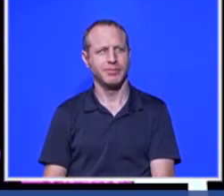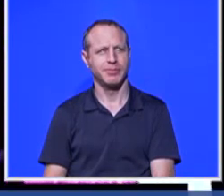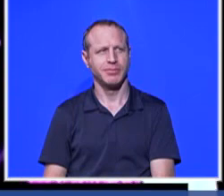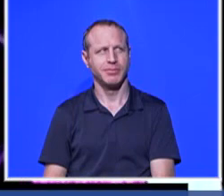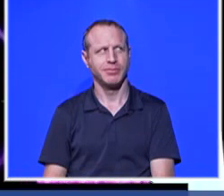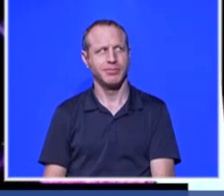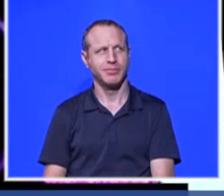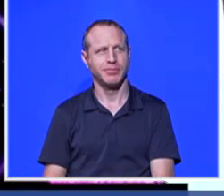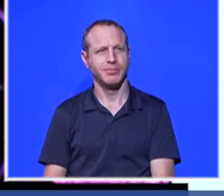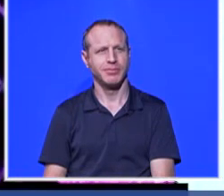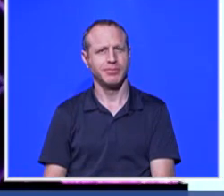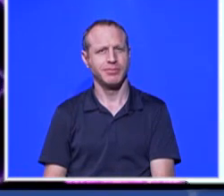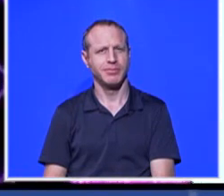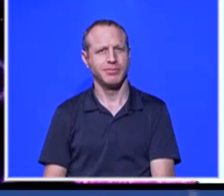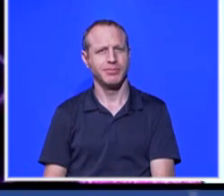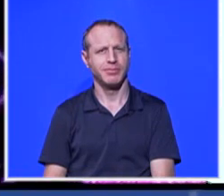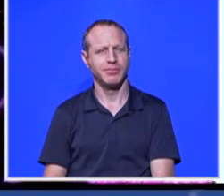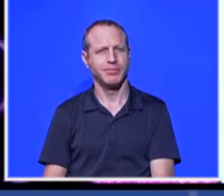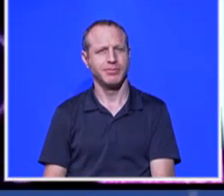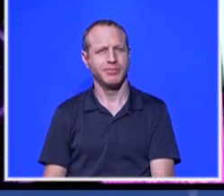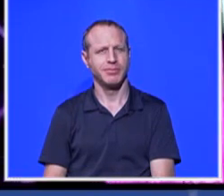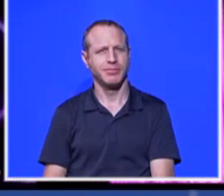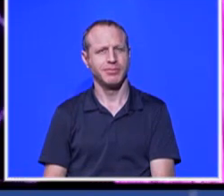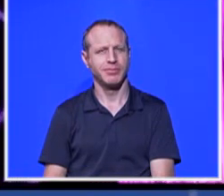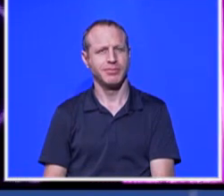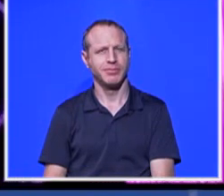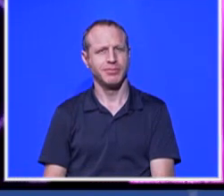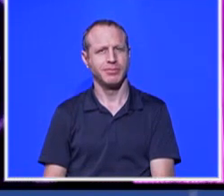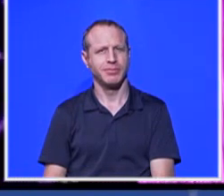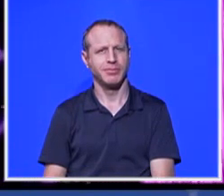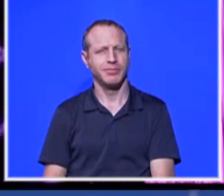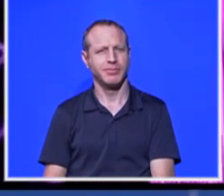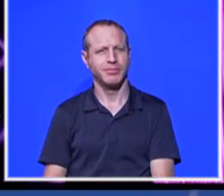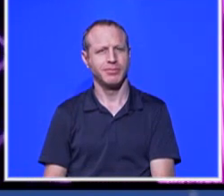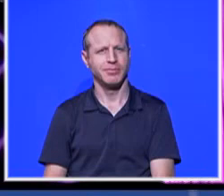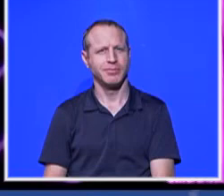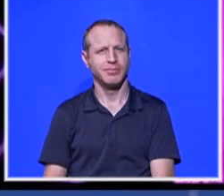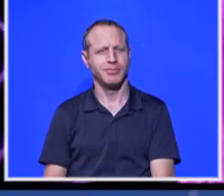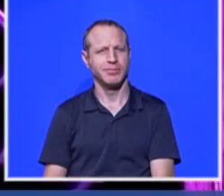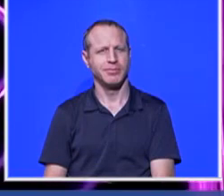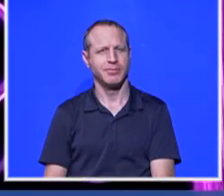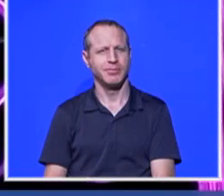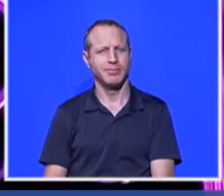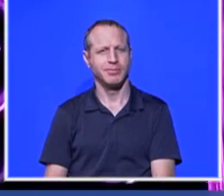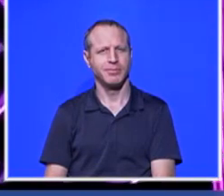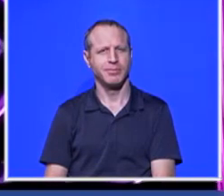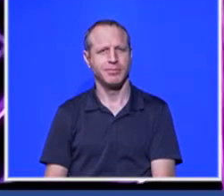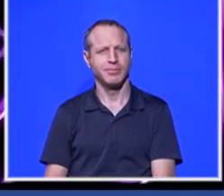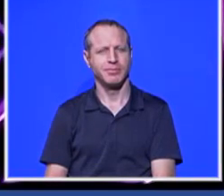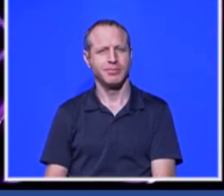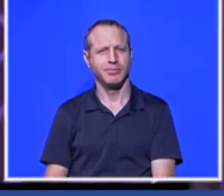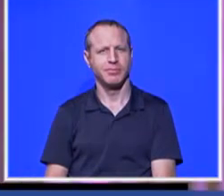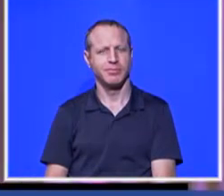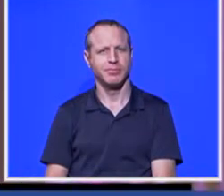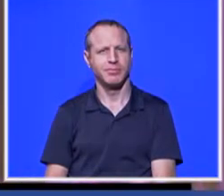بقى فينا نعيش على هوا حدا نهار بيكون عدو ونهار منرسم حدود معه لا نعم هاي اكبر كذبة